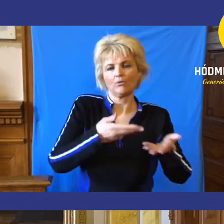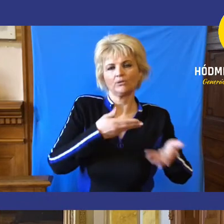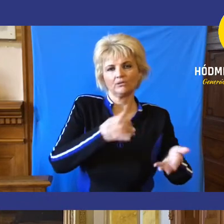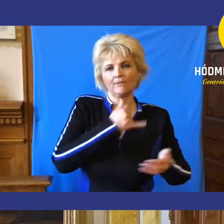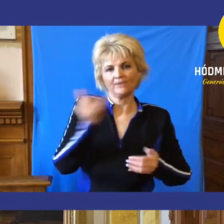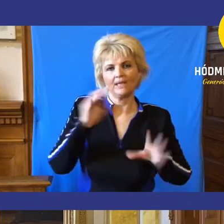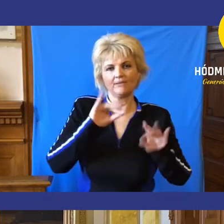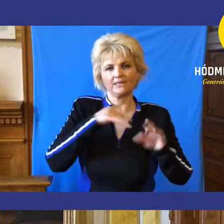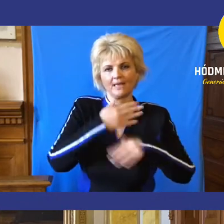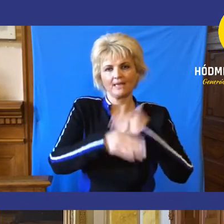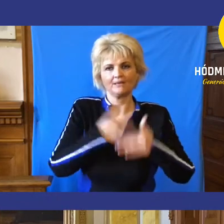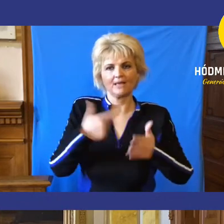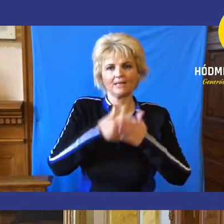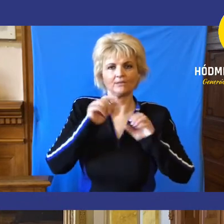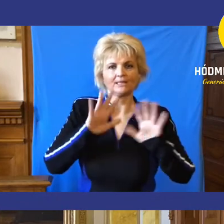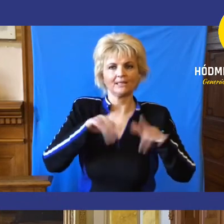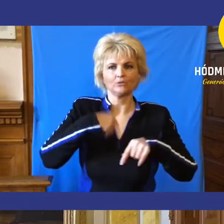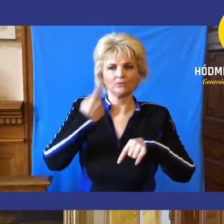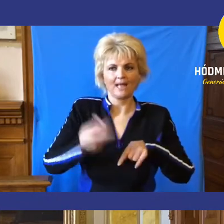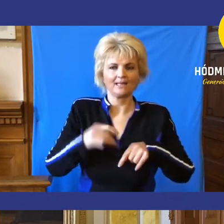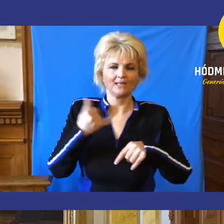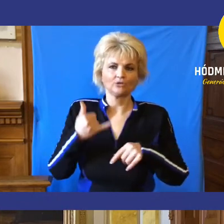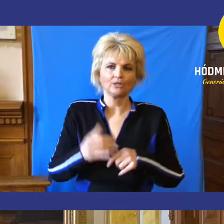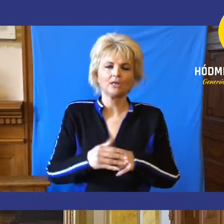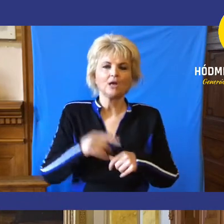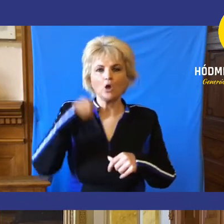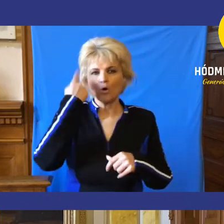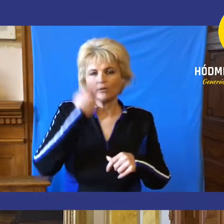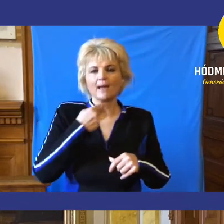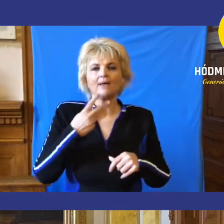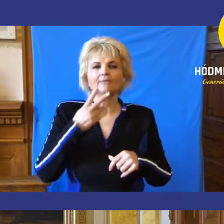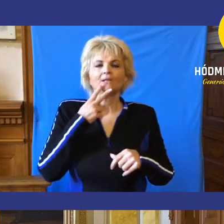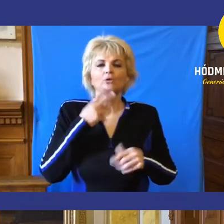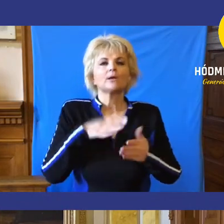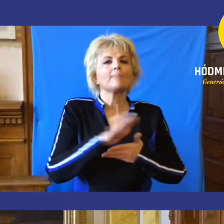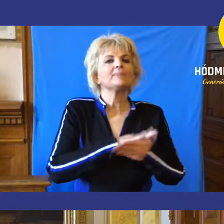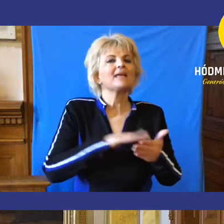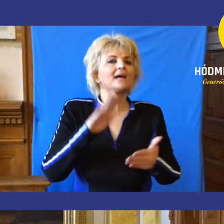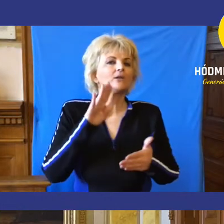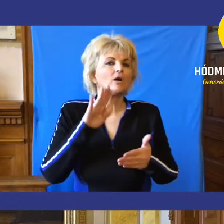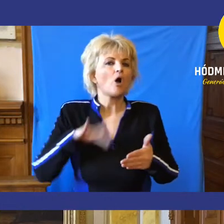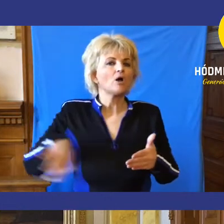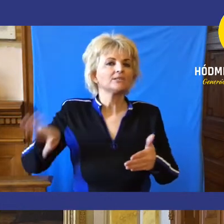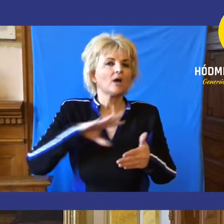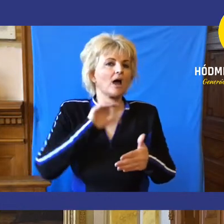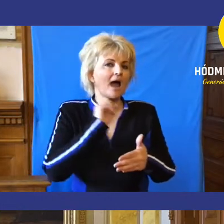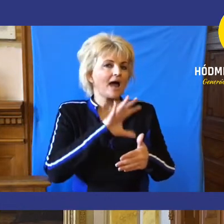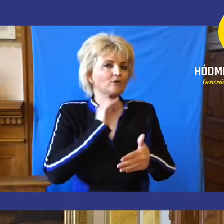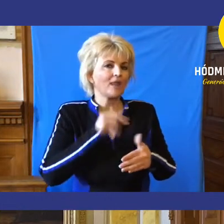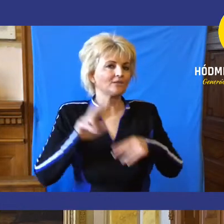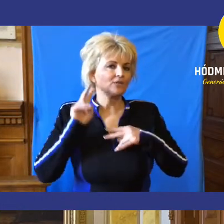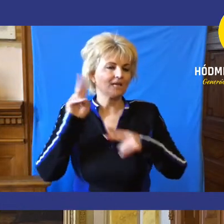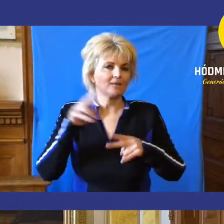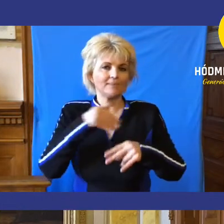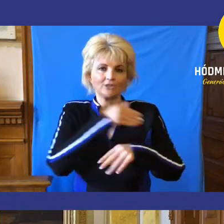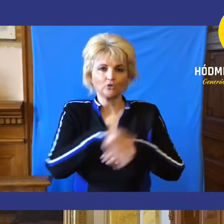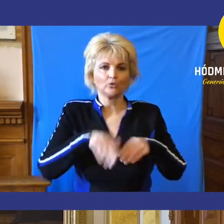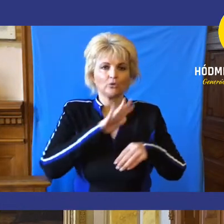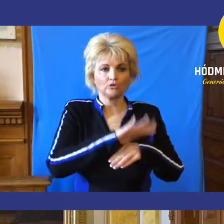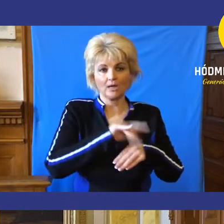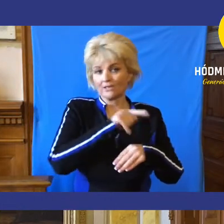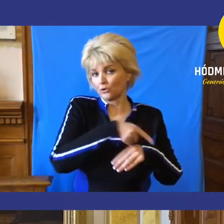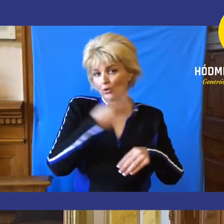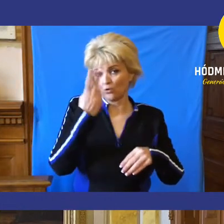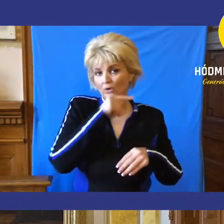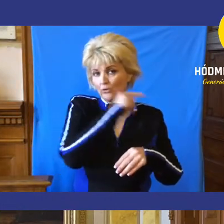évtizedeken keresztül. Még 2010 után is. Orbán pontosan milyen hazaárlást ígért meg Sorosnak ezért a pénzért? Jó? Ez az ő